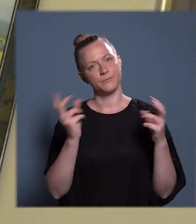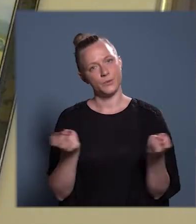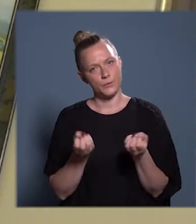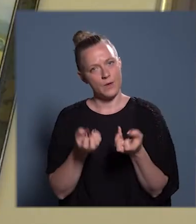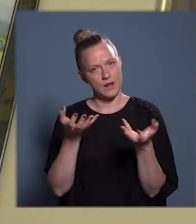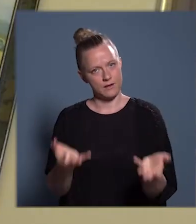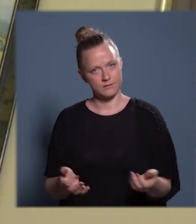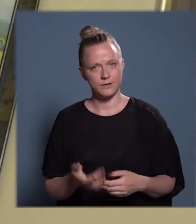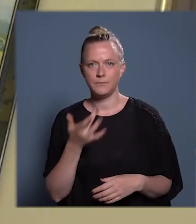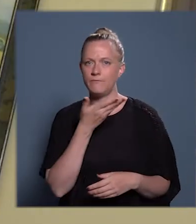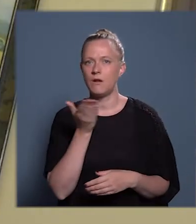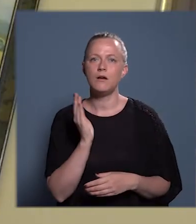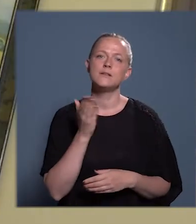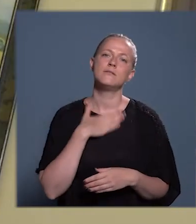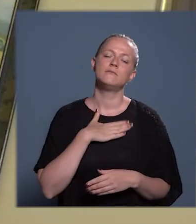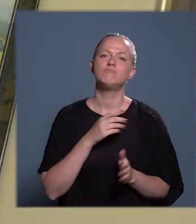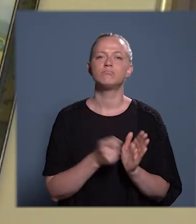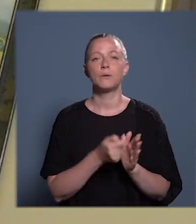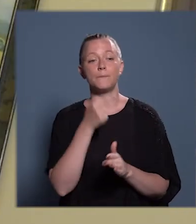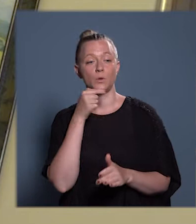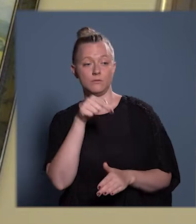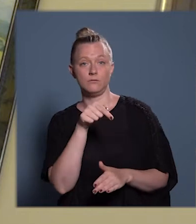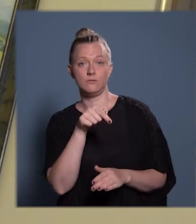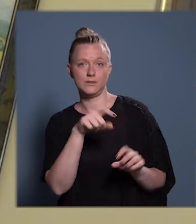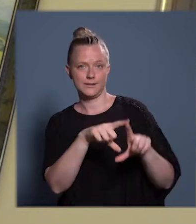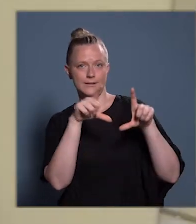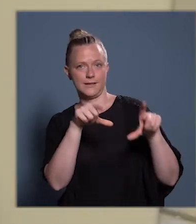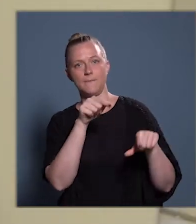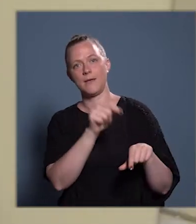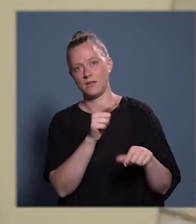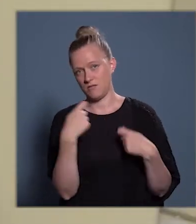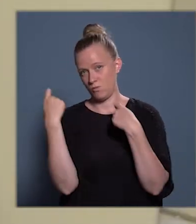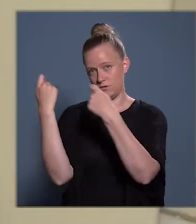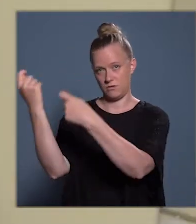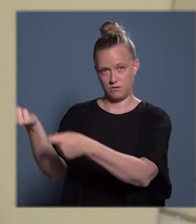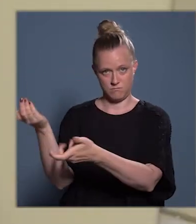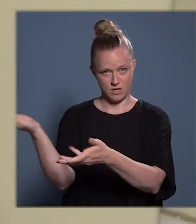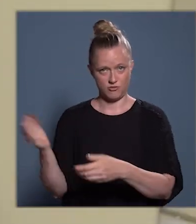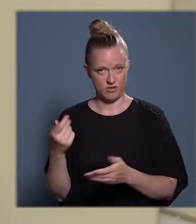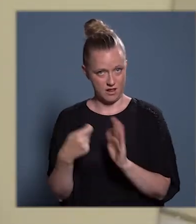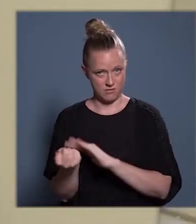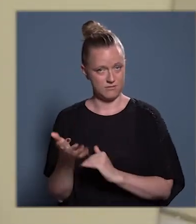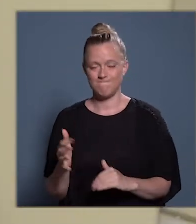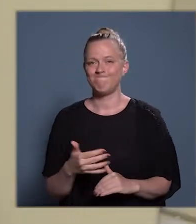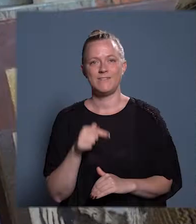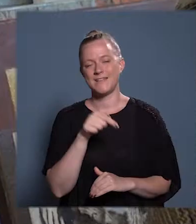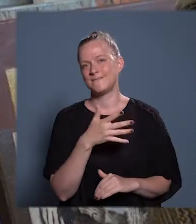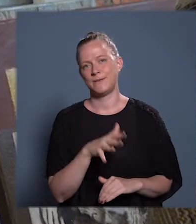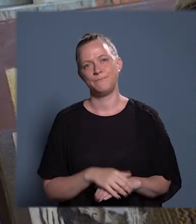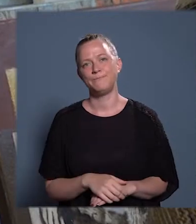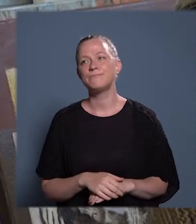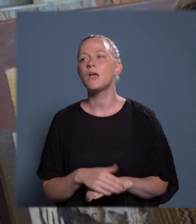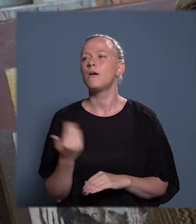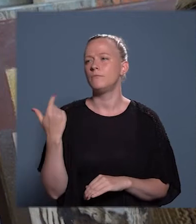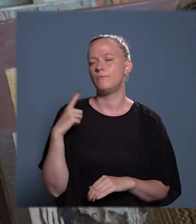valaki meg szeretné vetni, például pont ennél a képnél, hogy ezt odaadná másnak, ezt vagy eladná? Nem. Ezt nem? Nem. Az se volt könnyű,